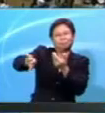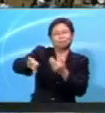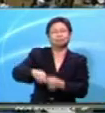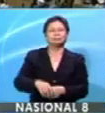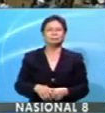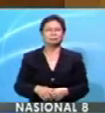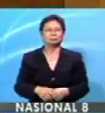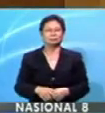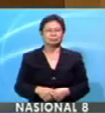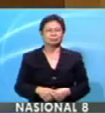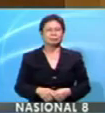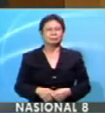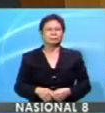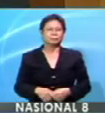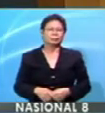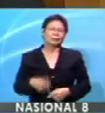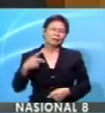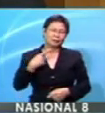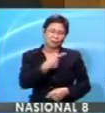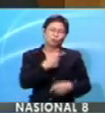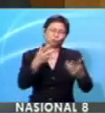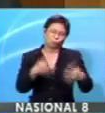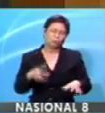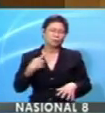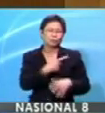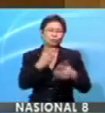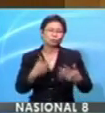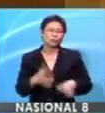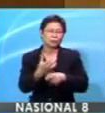berasingan walau bagaimanapun kita telah mendapat